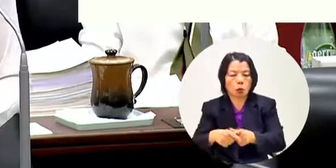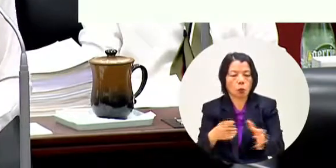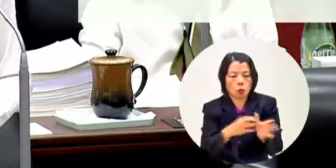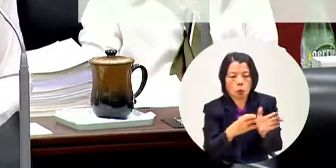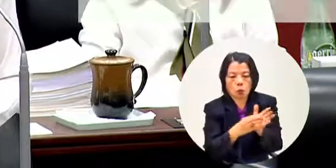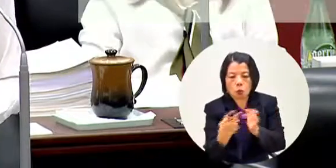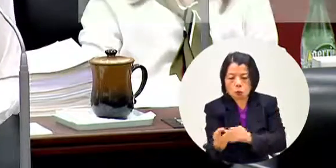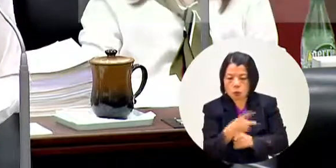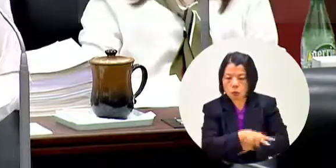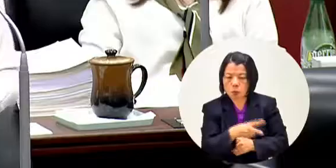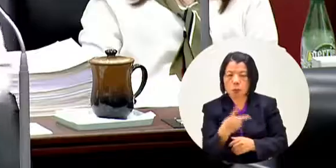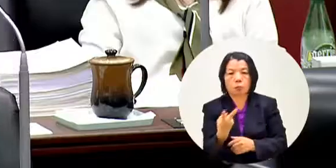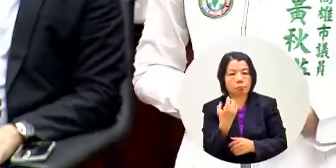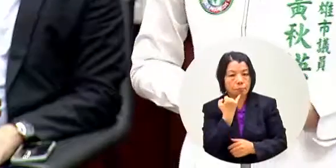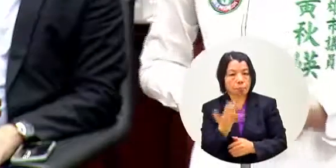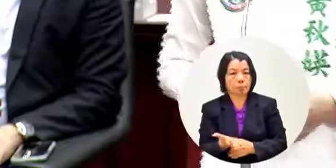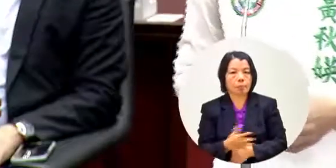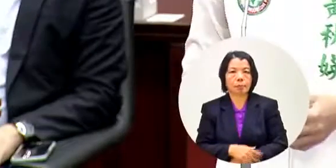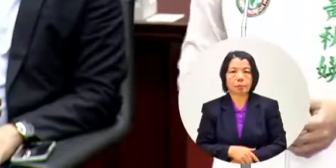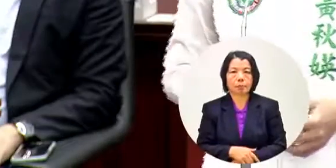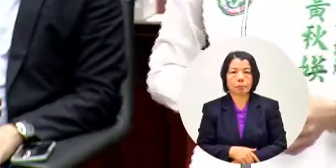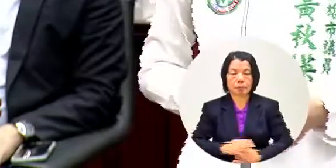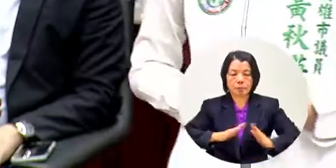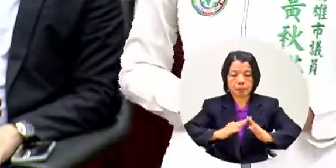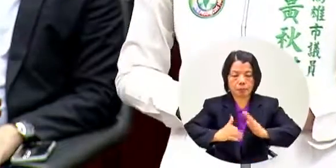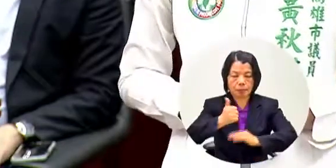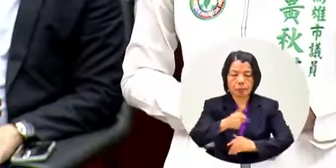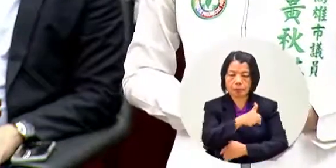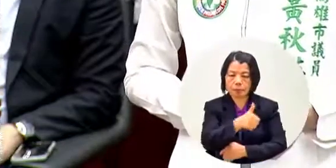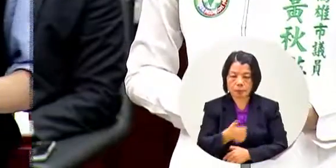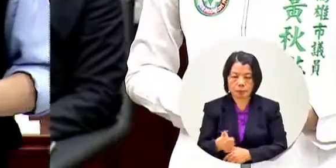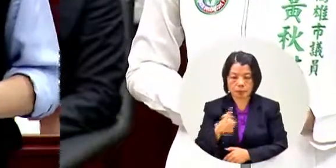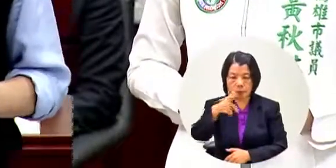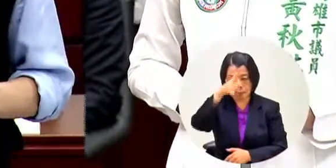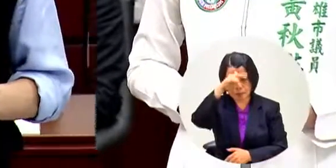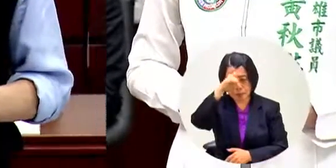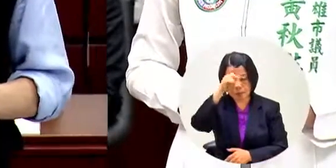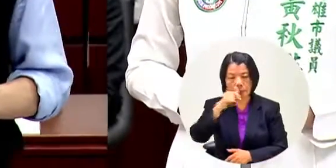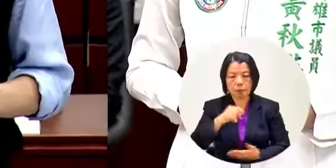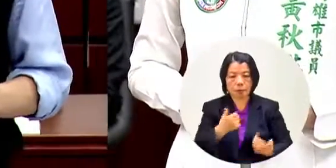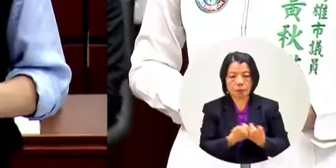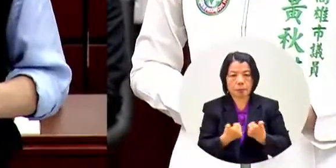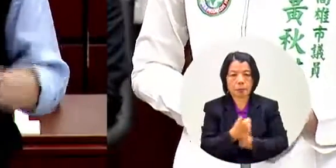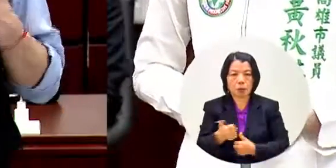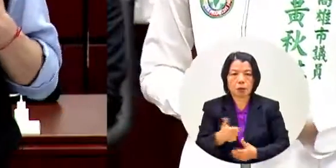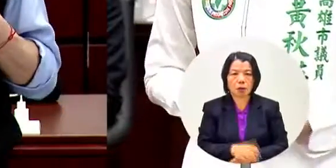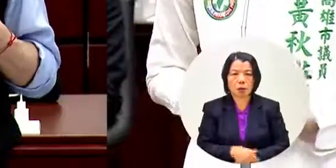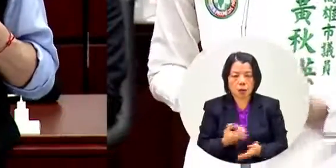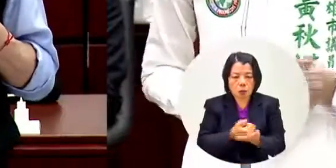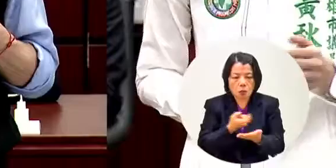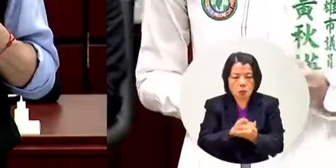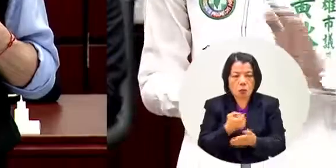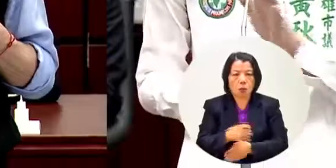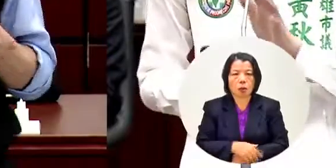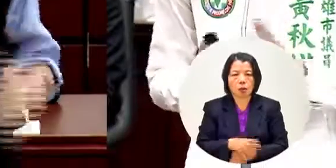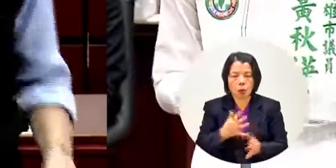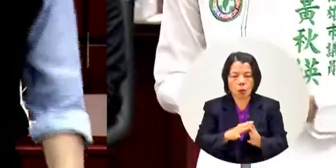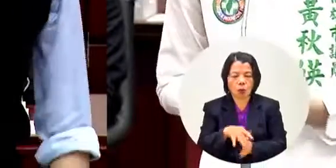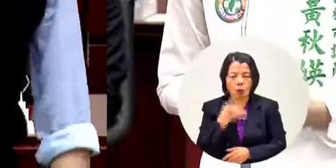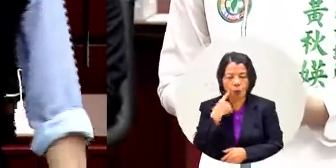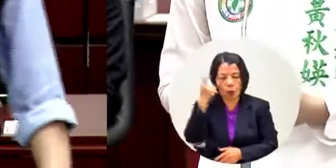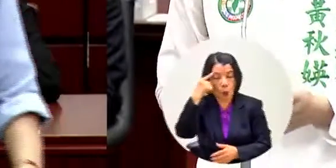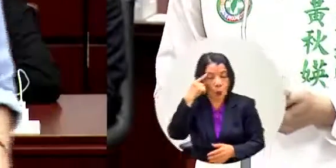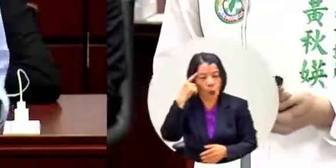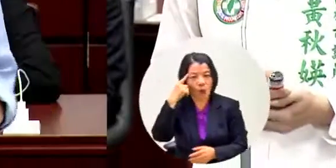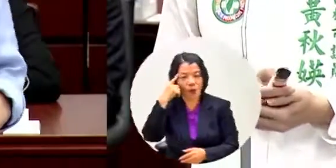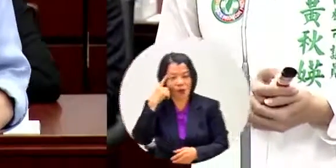们，市长是支持我们北高雄设置亲子公园，支持我们北高雄设置宠物公园，而且将它完善，然后